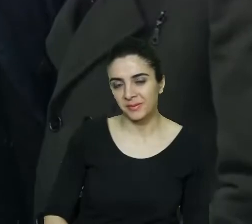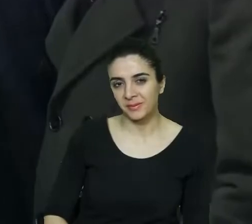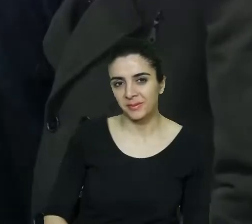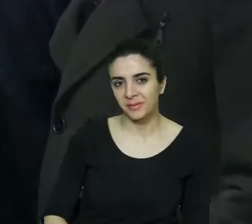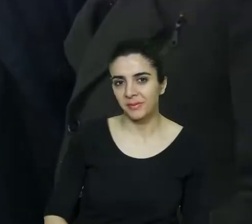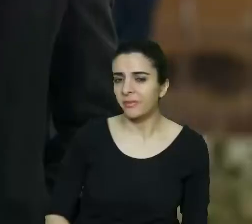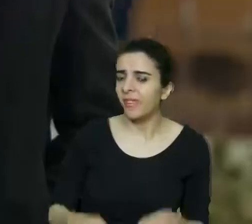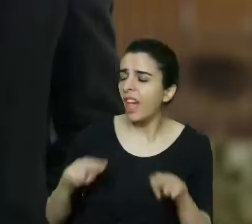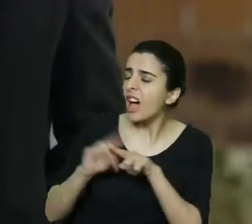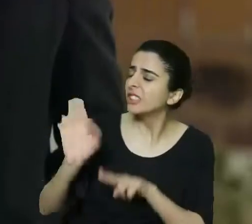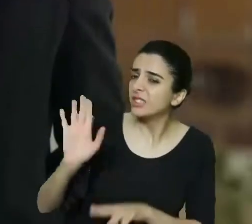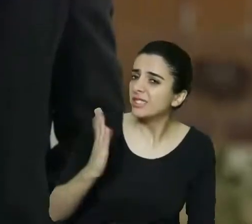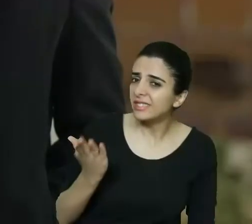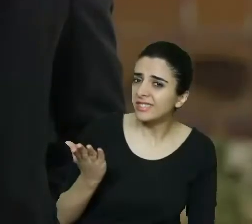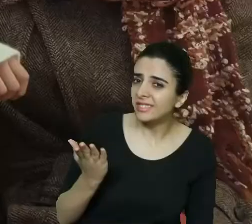Kekeç!